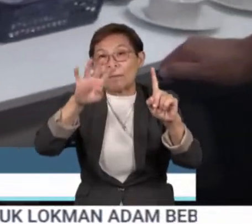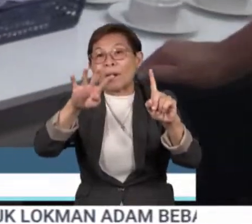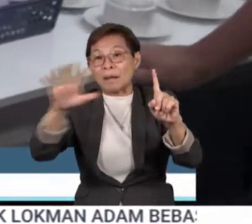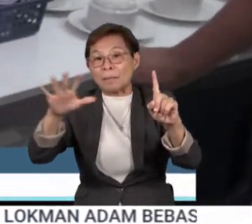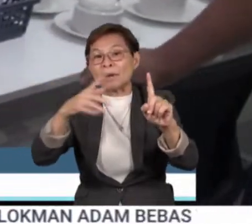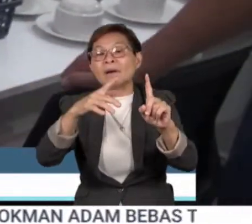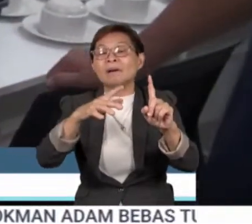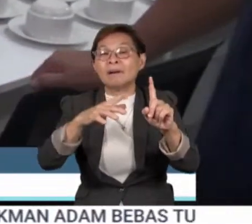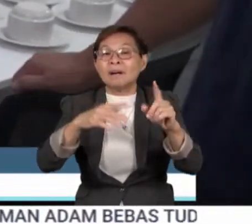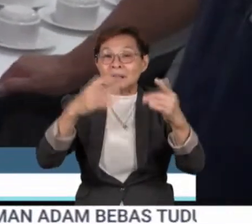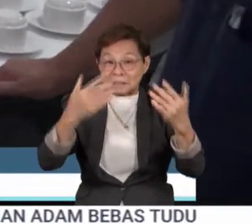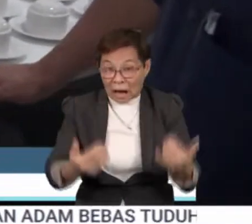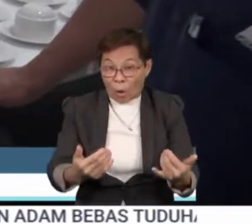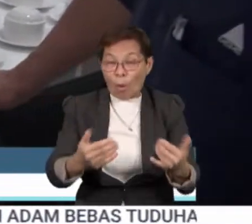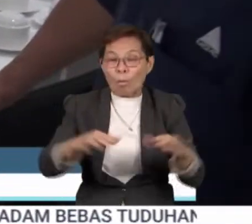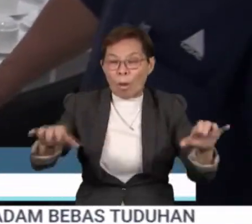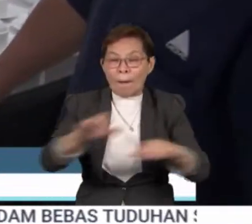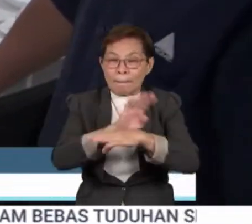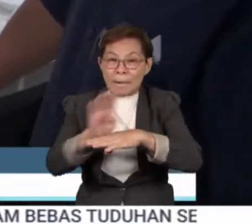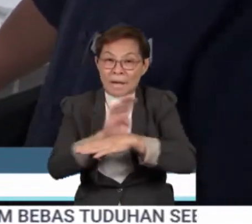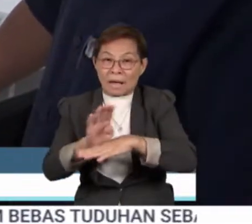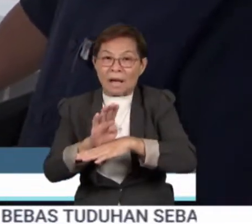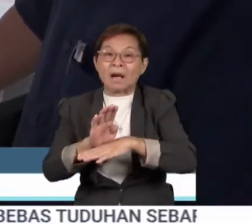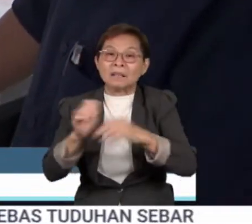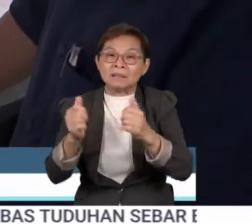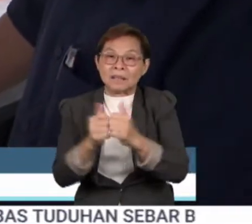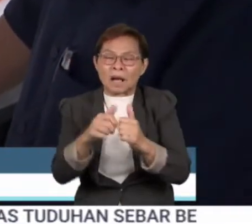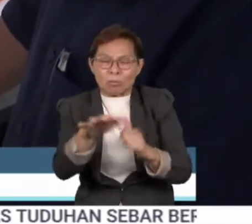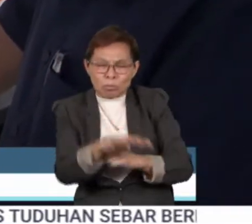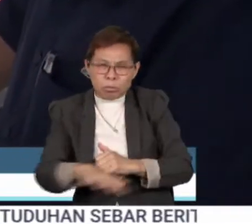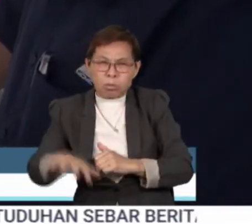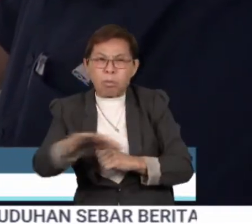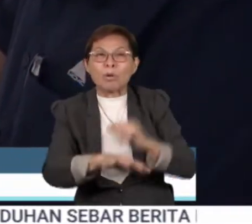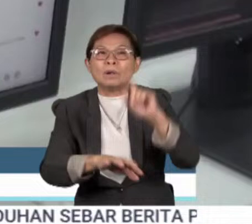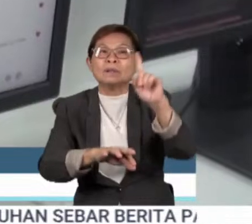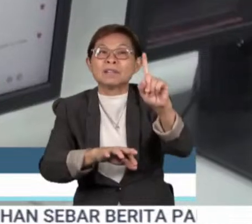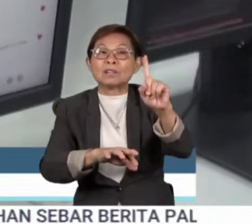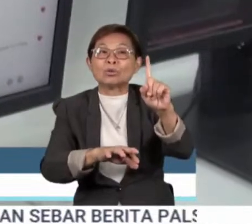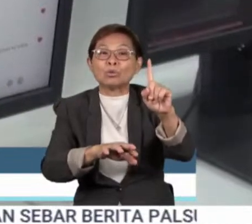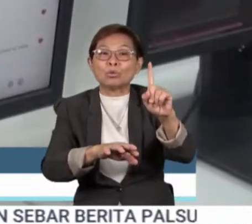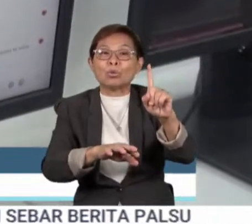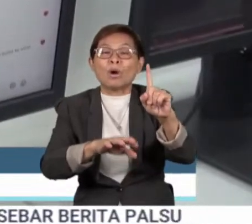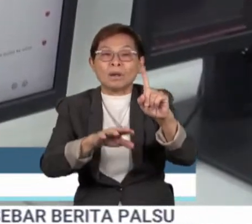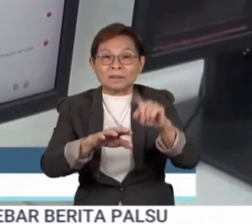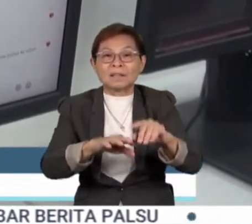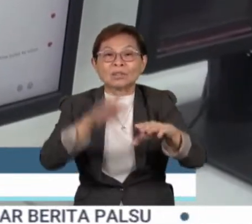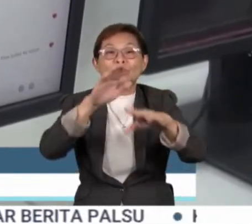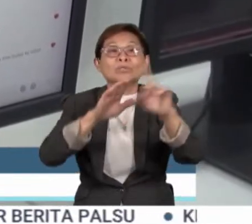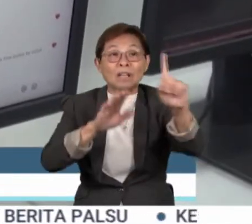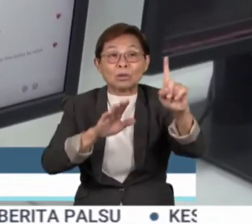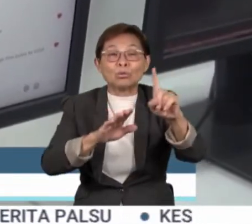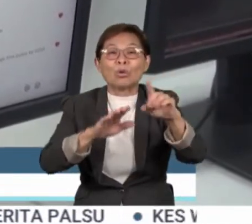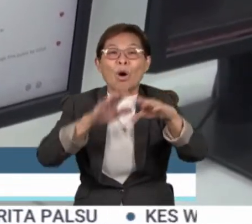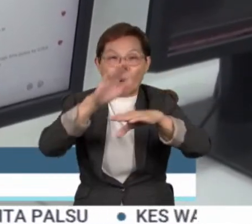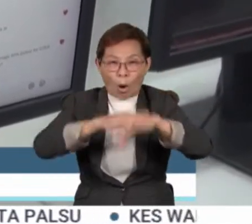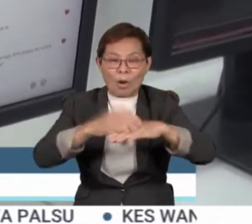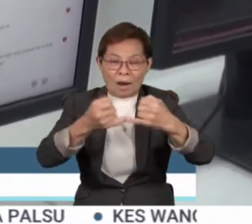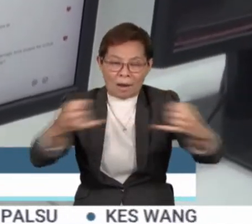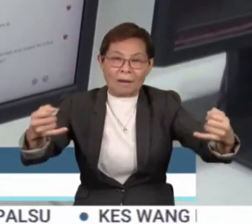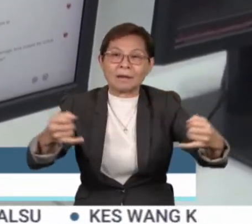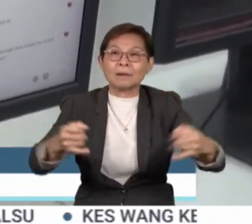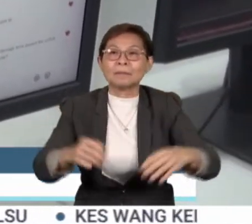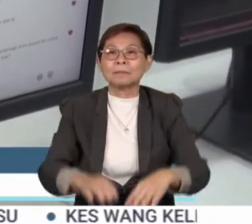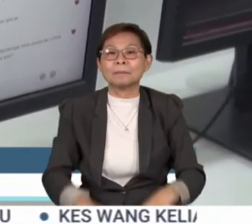1,845 daripadanya sudah menjalankan perniagaan dengan sekurang-kurangnya satu platform dalam talian.